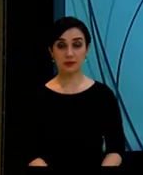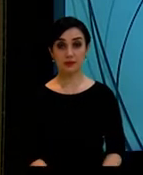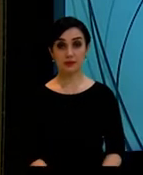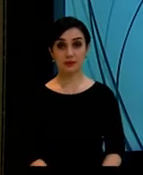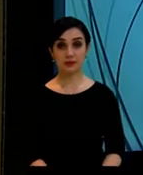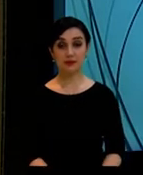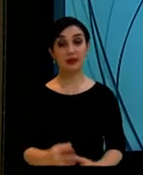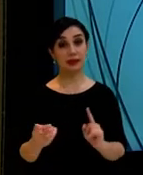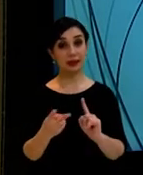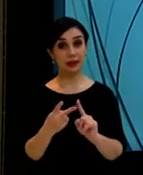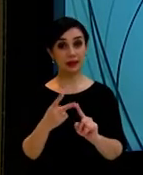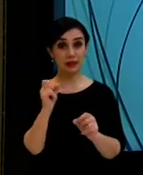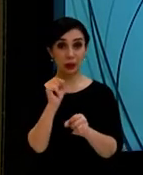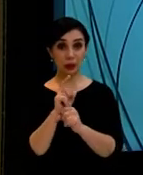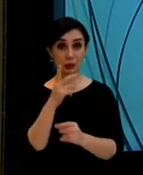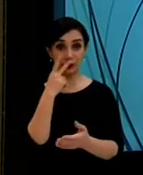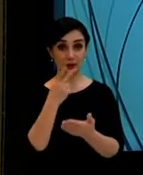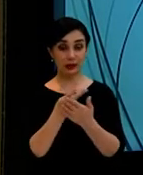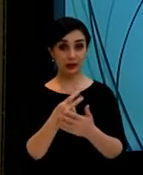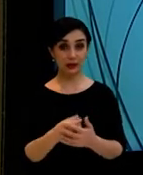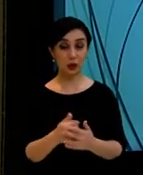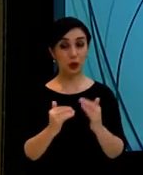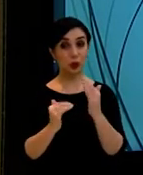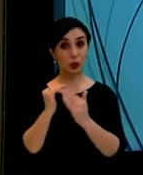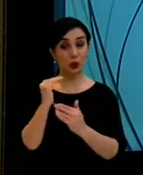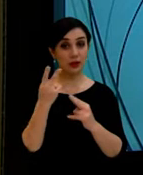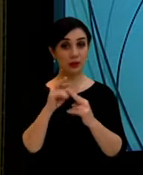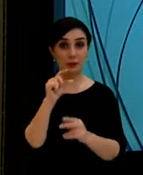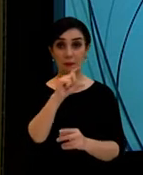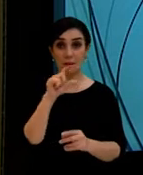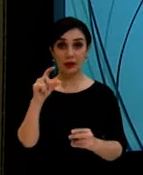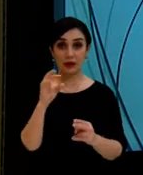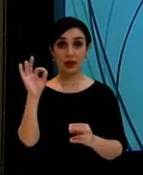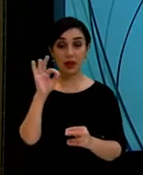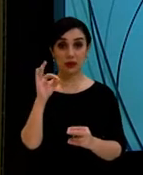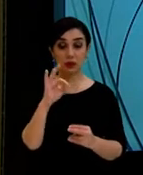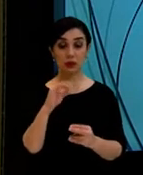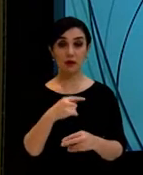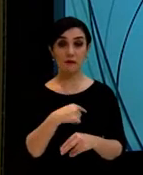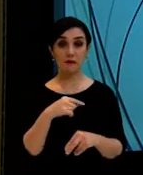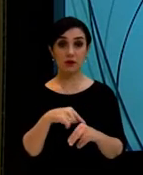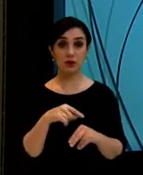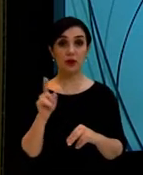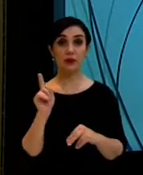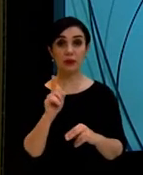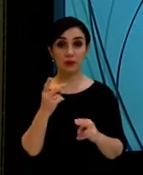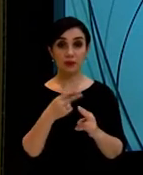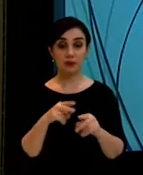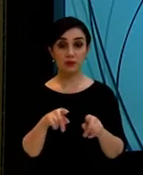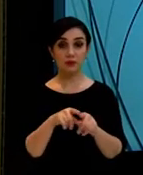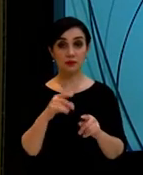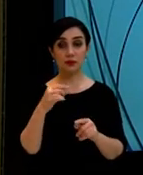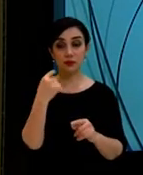Ana endi ikkinchi topshiriqqa qarang. Yuqoridagi matn asosida vijdon nima mavzusida og'zaki